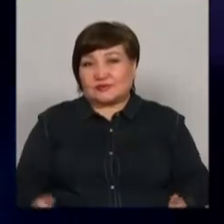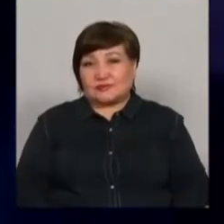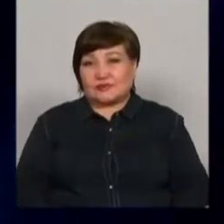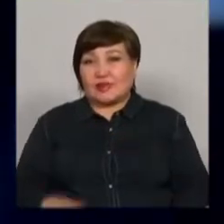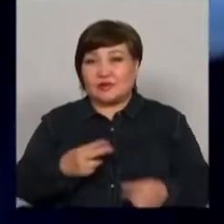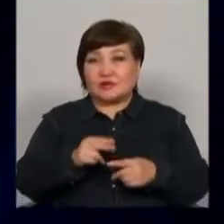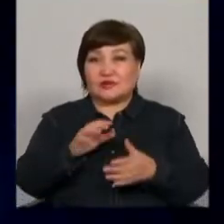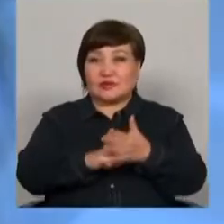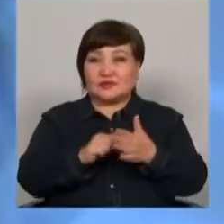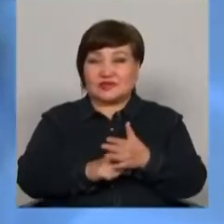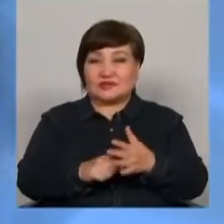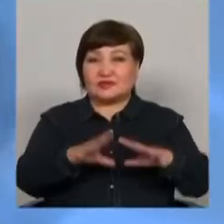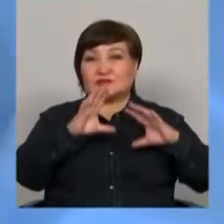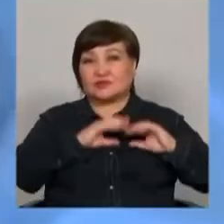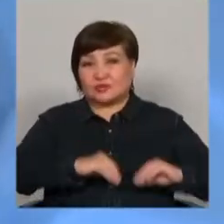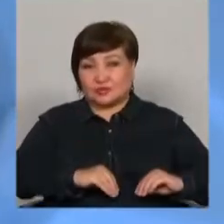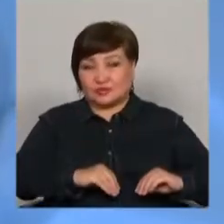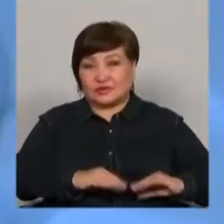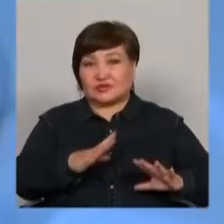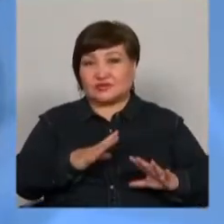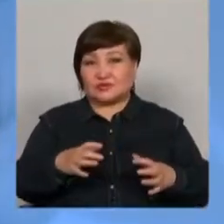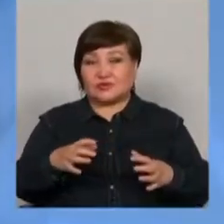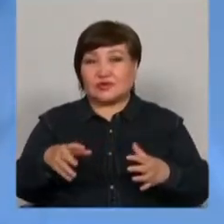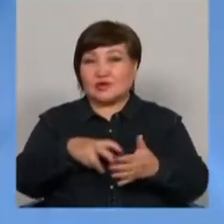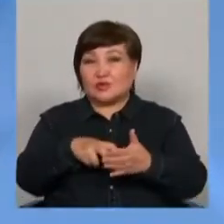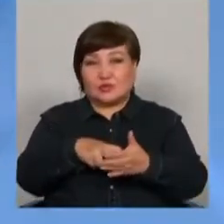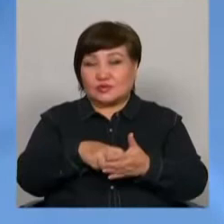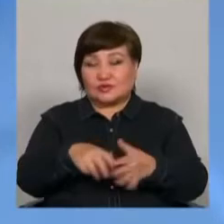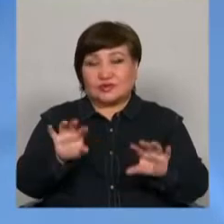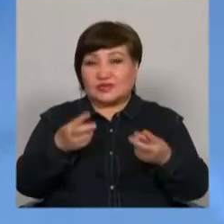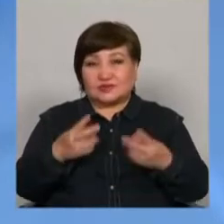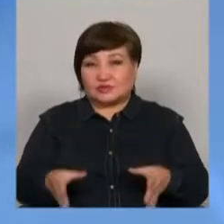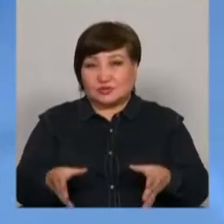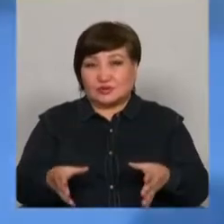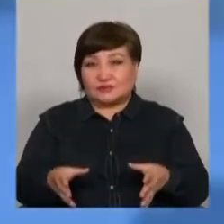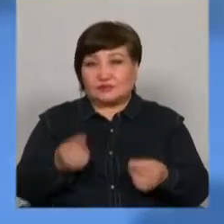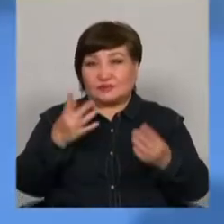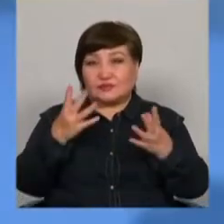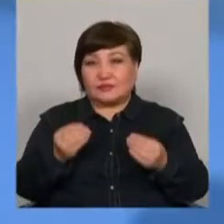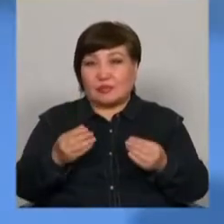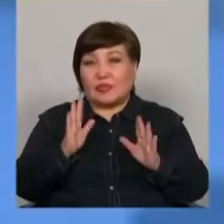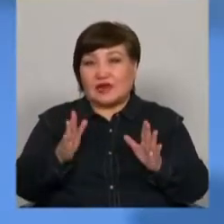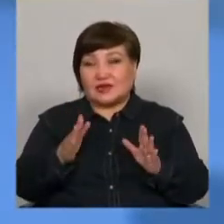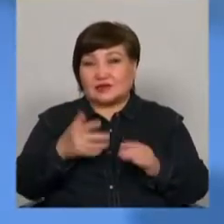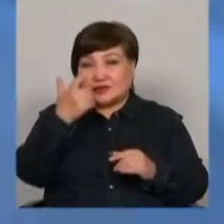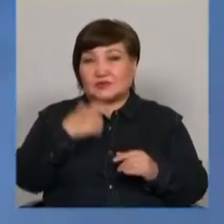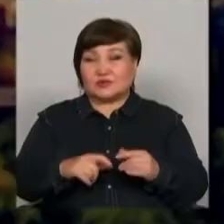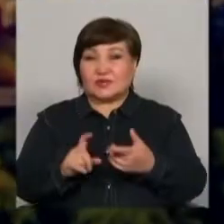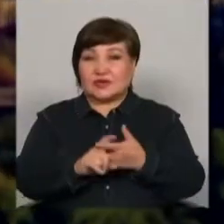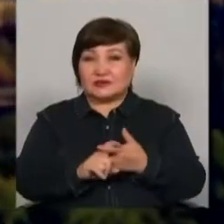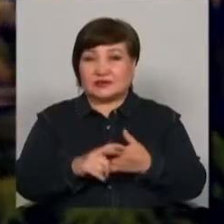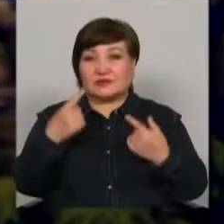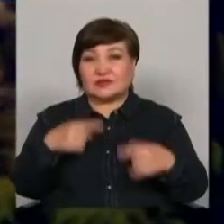сабыр сақтау керек, қорқыныш үрей ұстамау керек. Бұл күндерде өтеді кетеді, тек қана өзімізге байланысты, басқа біреуге